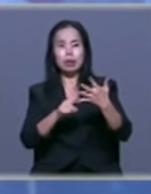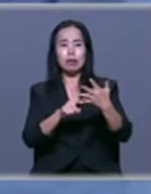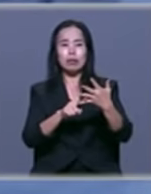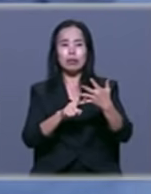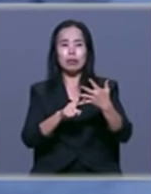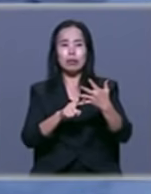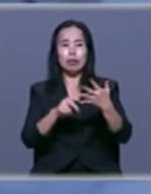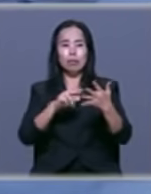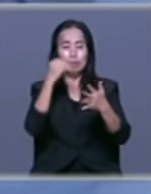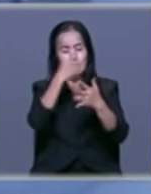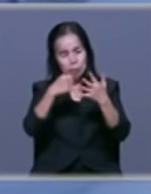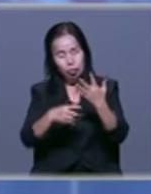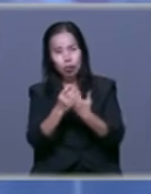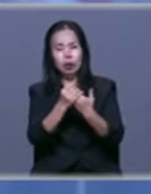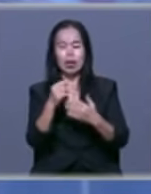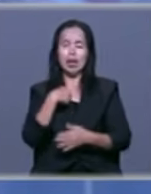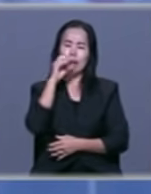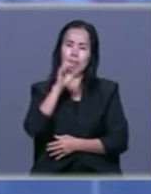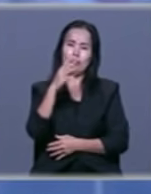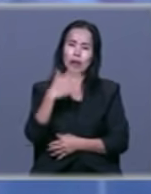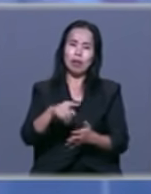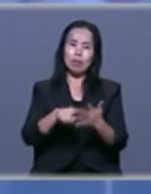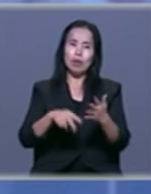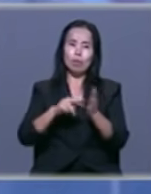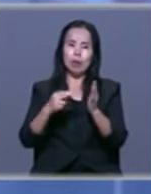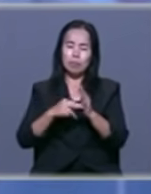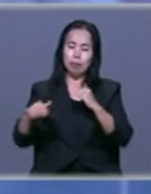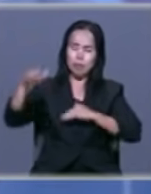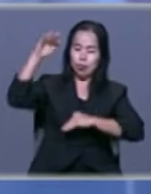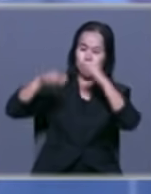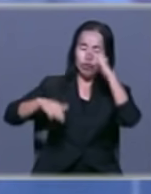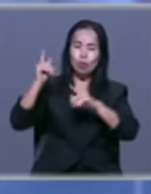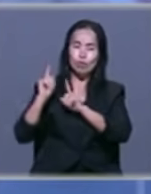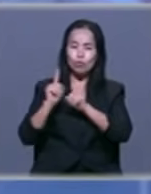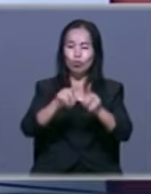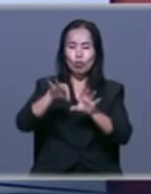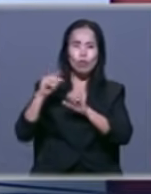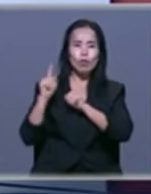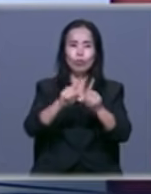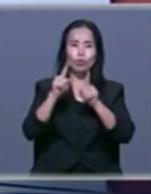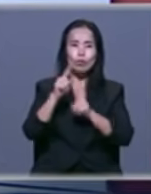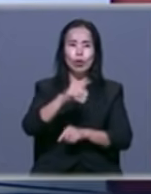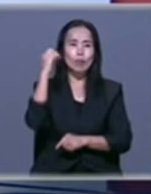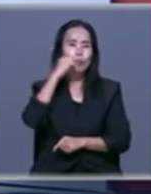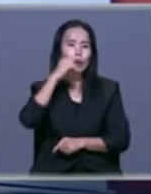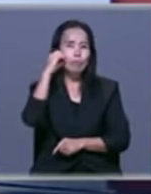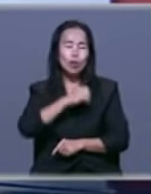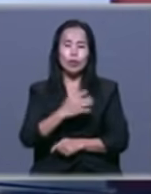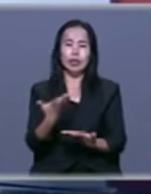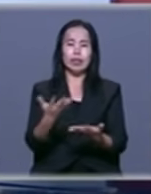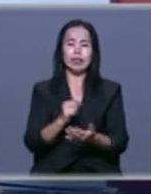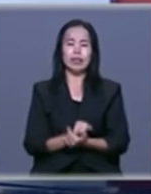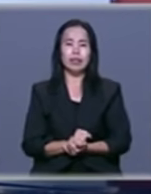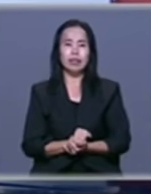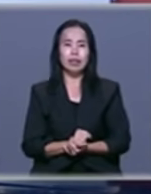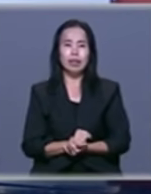ะทุกทีเนี่ยบอกแล้วไงเป็นพี่เป็นน้องจังคือไปกินกาแฟกันบ่อย ๆจริง ๆอะไรอย่างเงี้ย อันนี้คือไป เรียกเตือนประจำอ่ะ